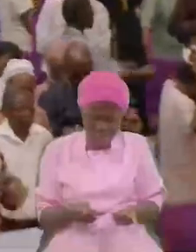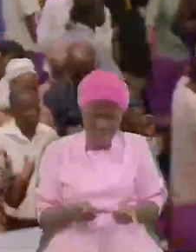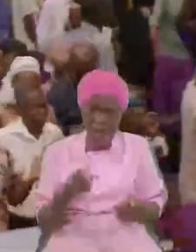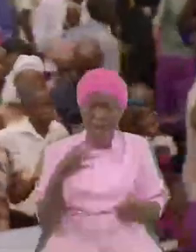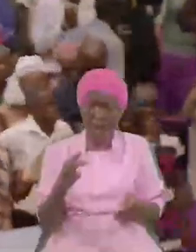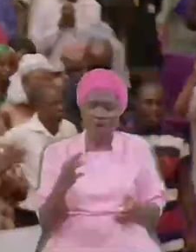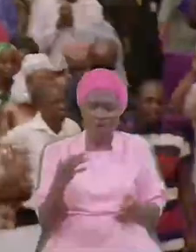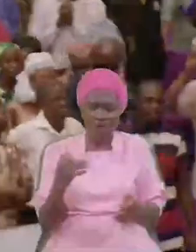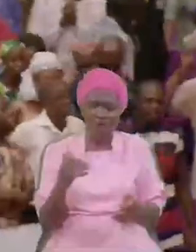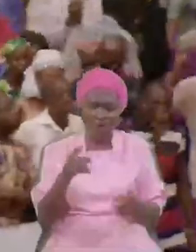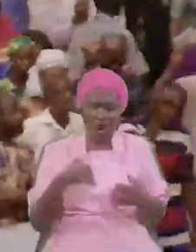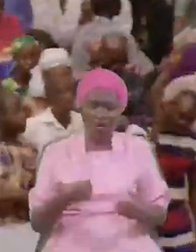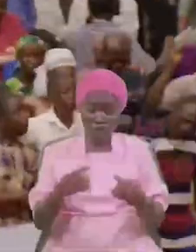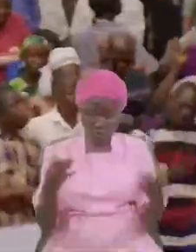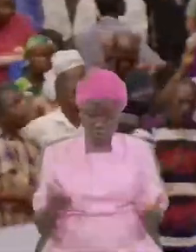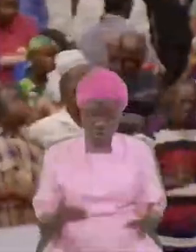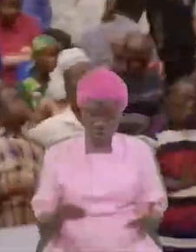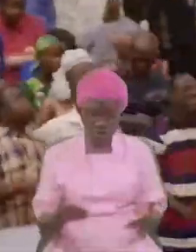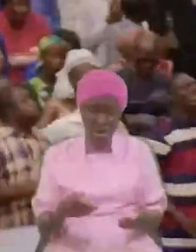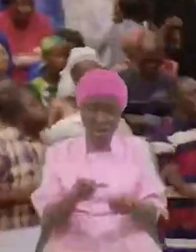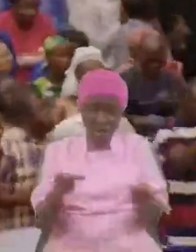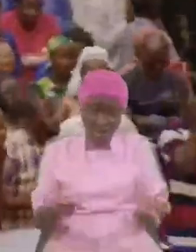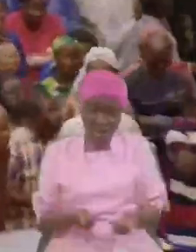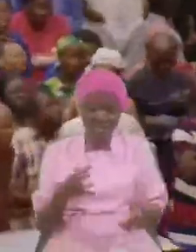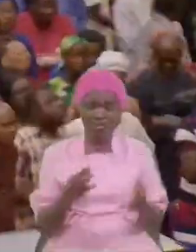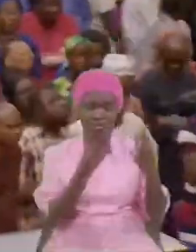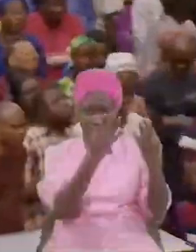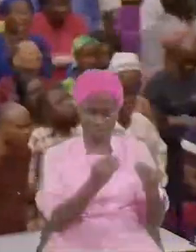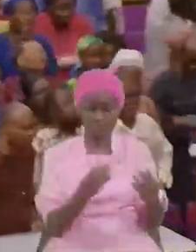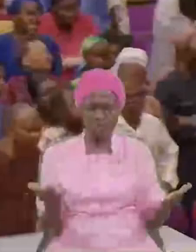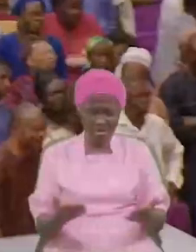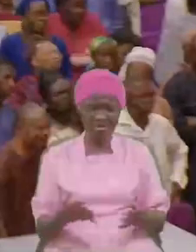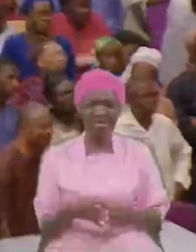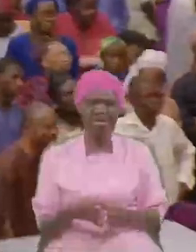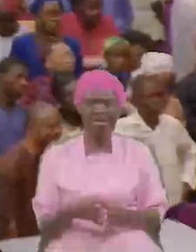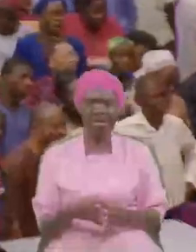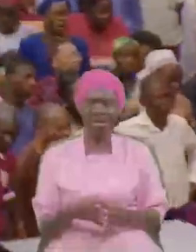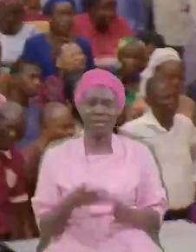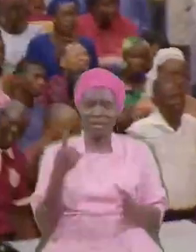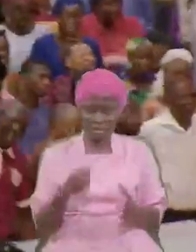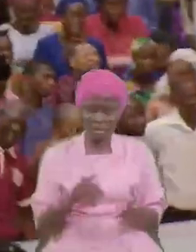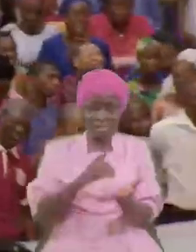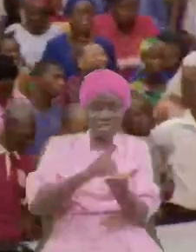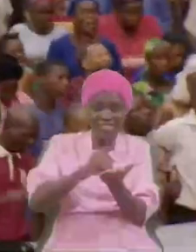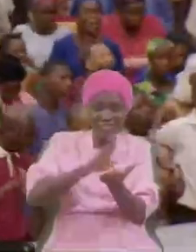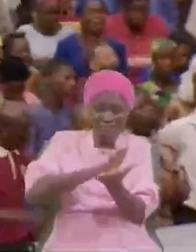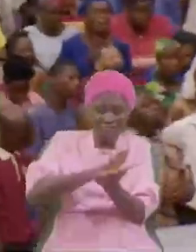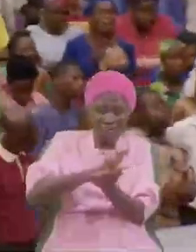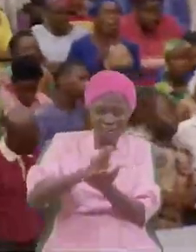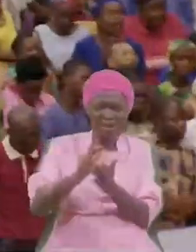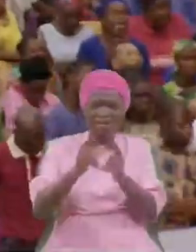au lieu, au niveau, à l'endroit de solution, la